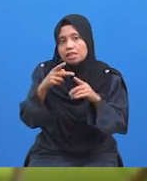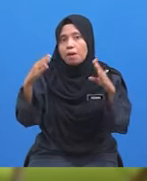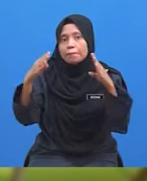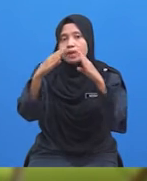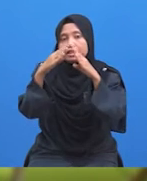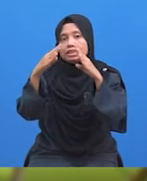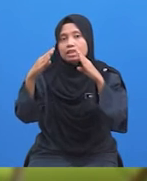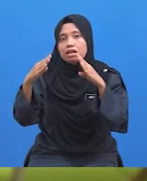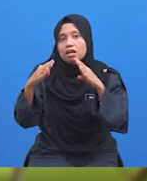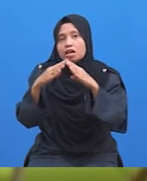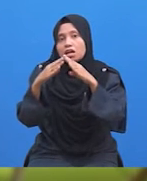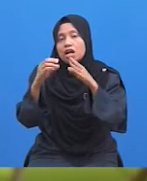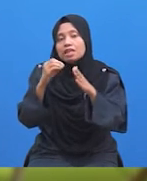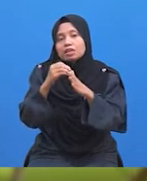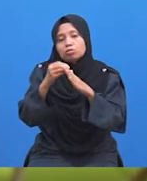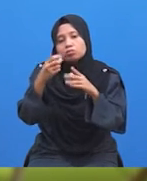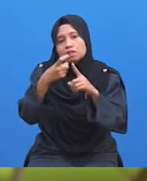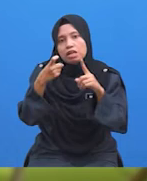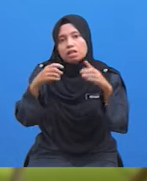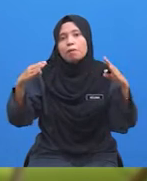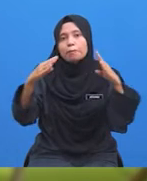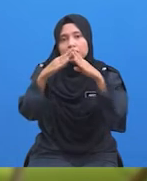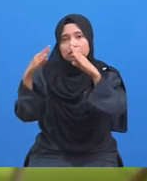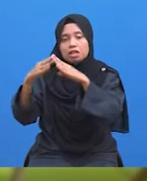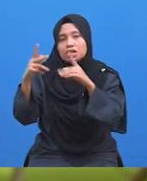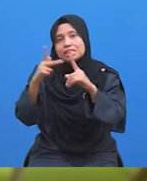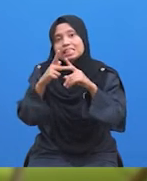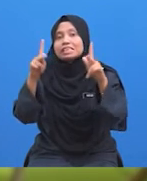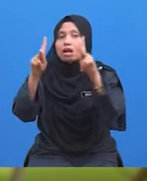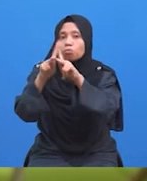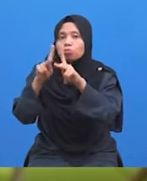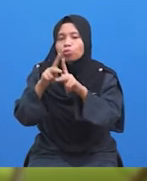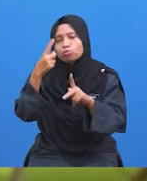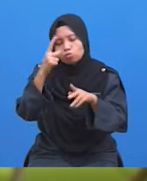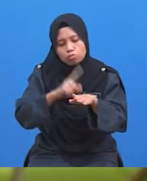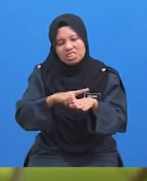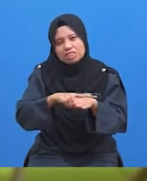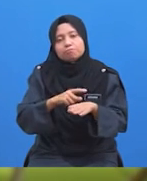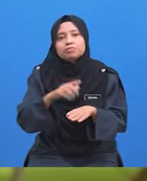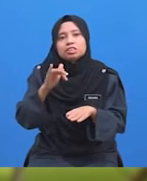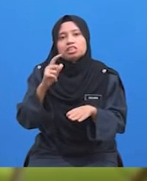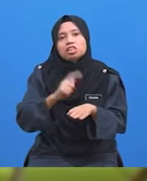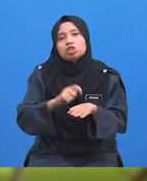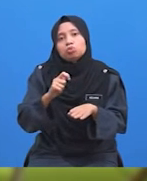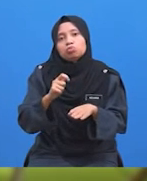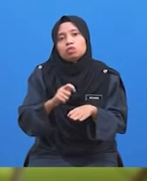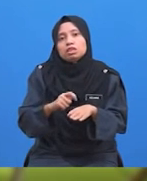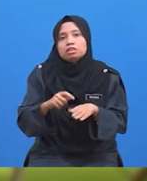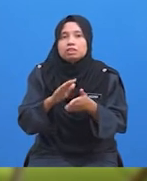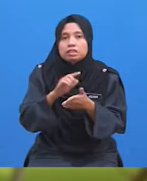atau dari Banda ke kampung untuk tempoh masa tertentu jika ada ini bermakna